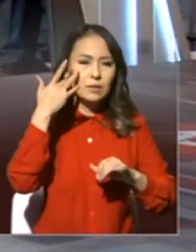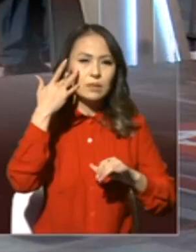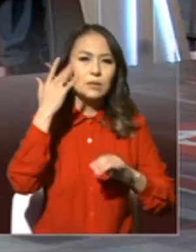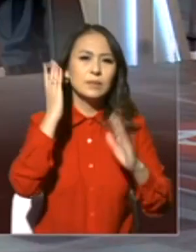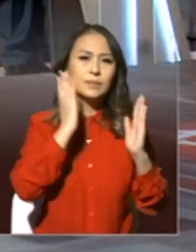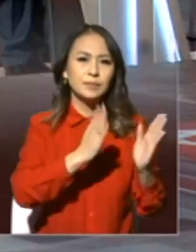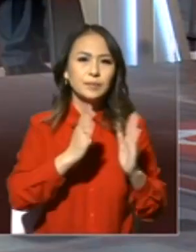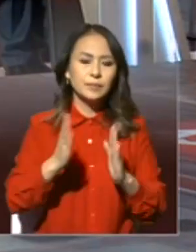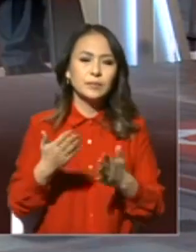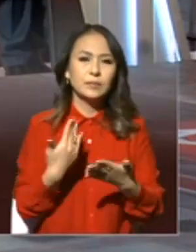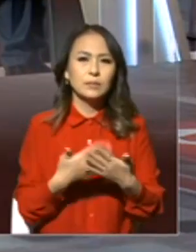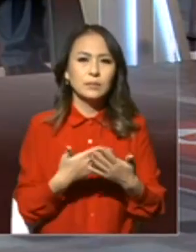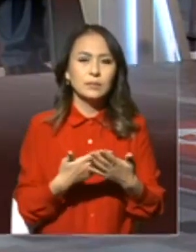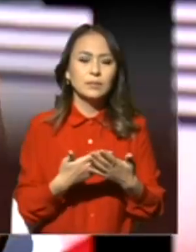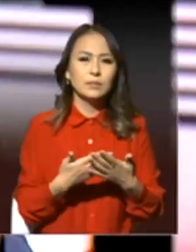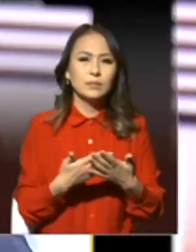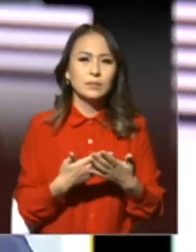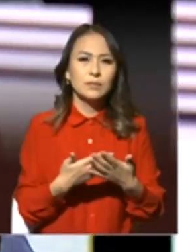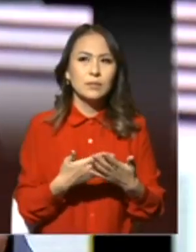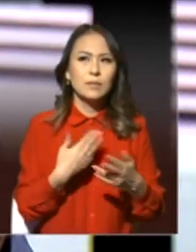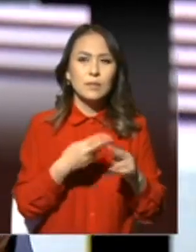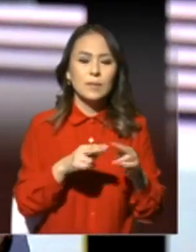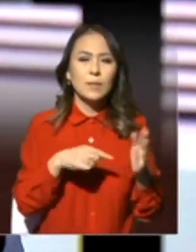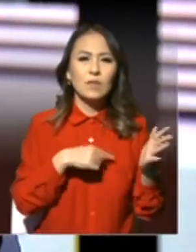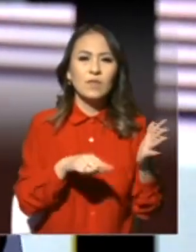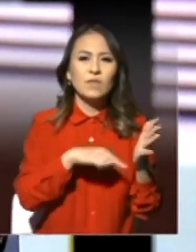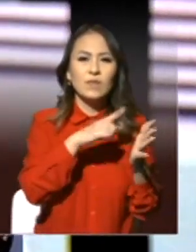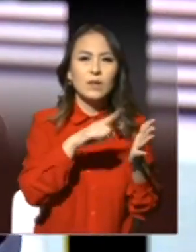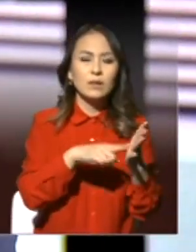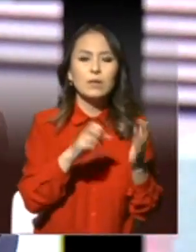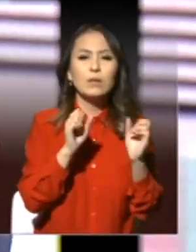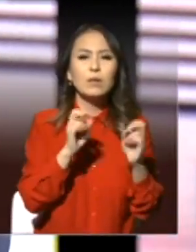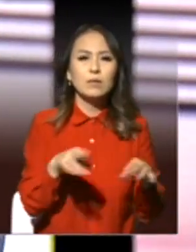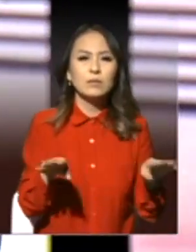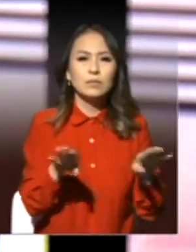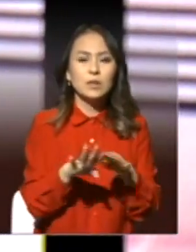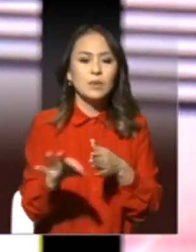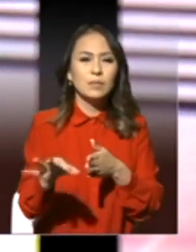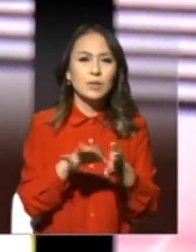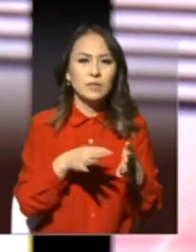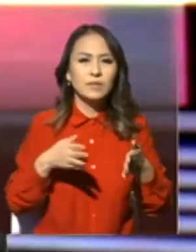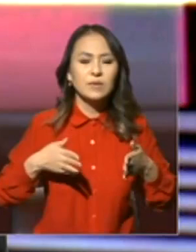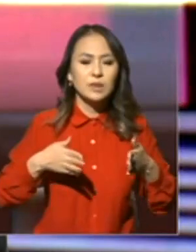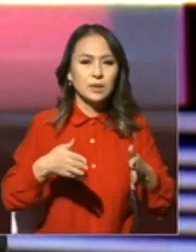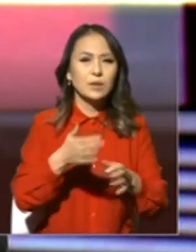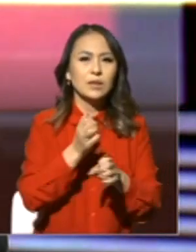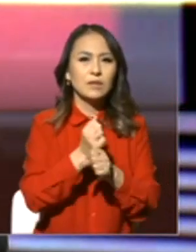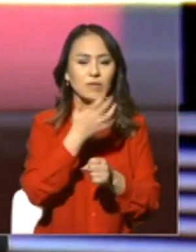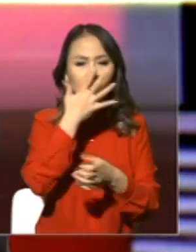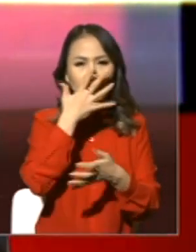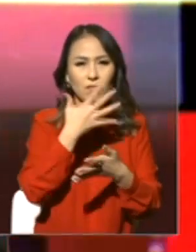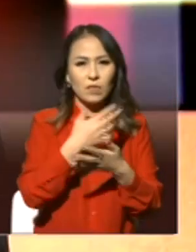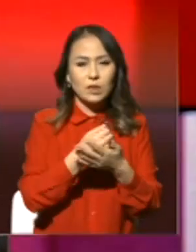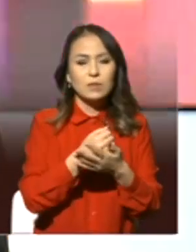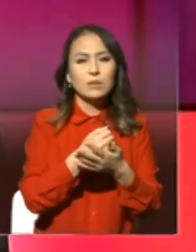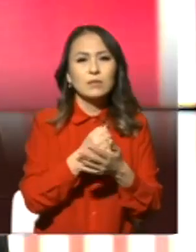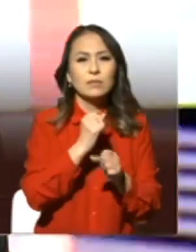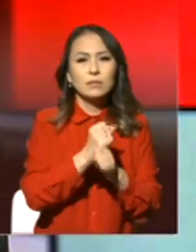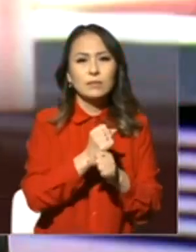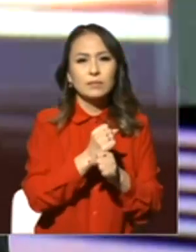нәрсе. Менің соған жағы сізге сұрағым бар, қалай осыны бір жолға қойып, қалай бізде өзімізде өндірілген